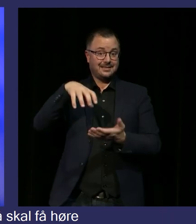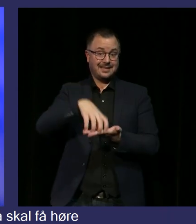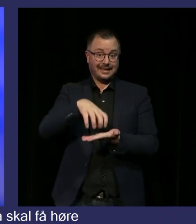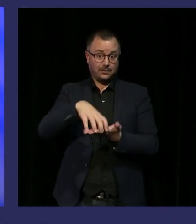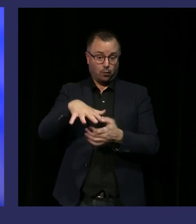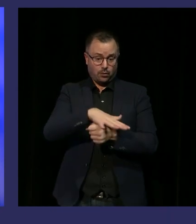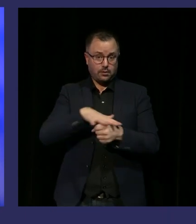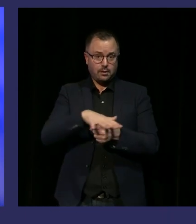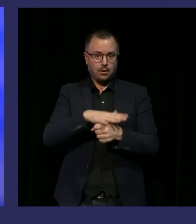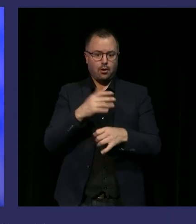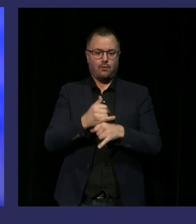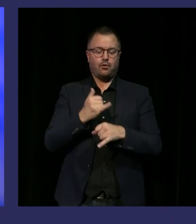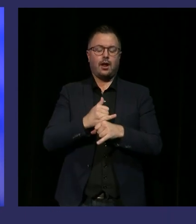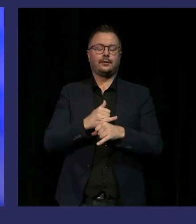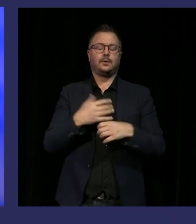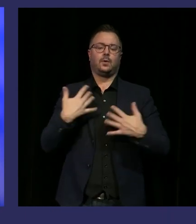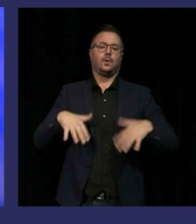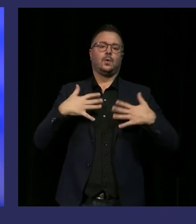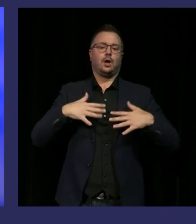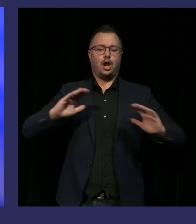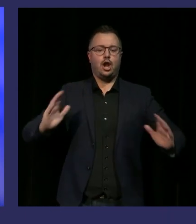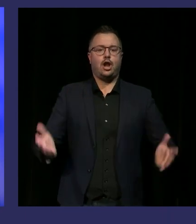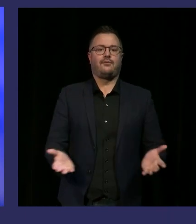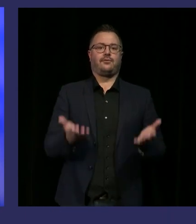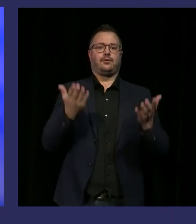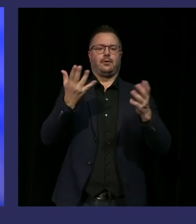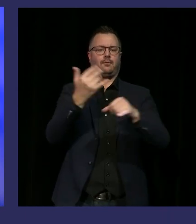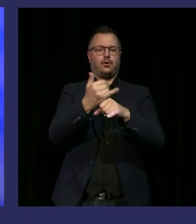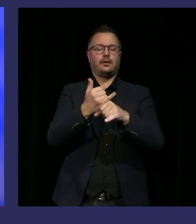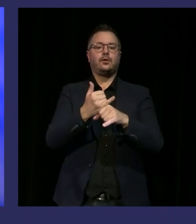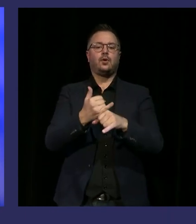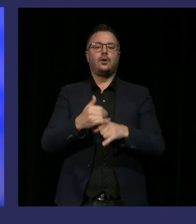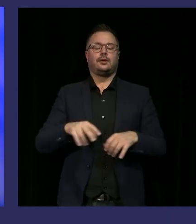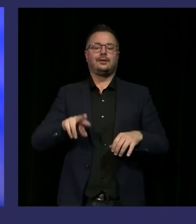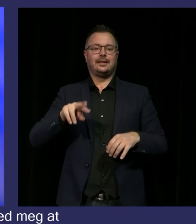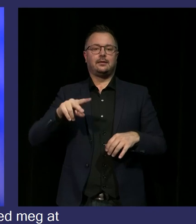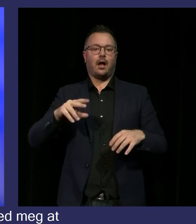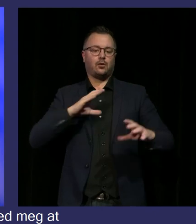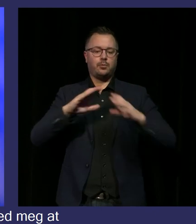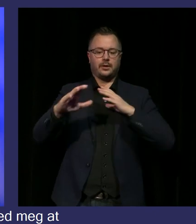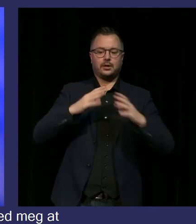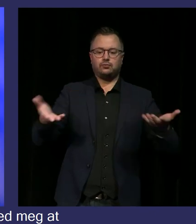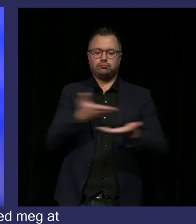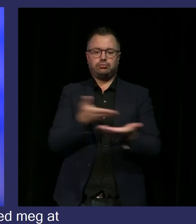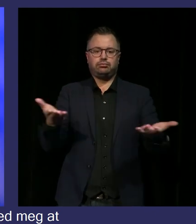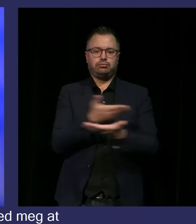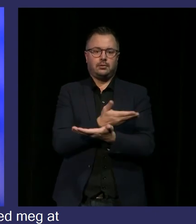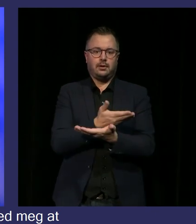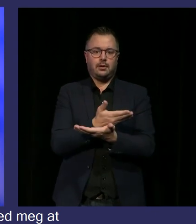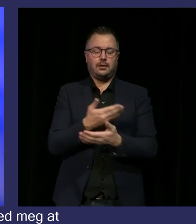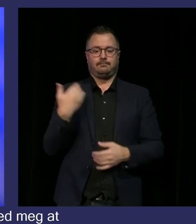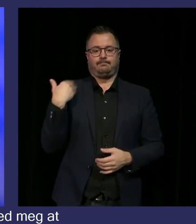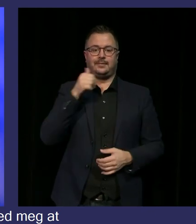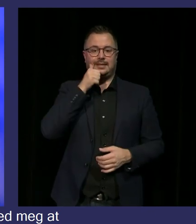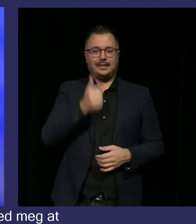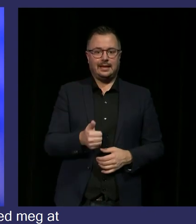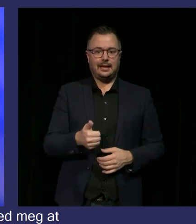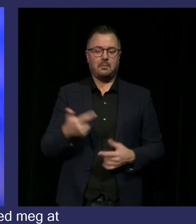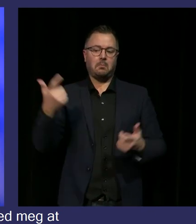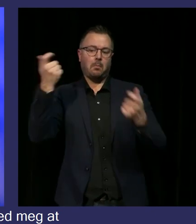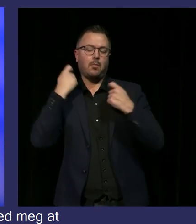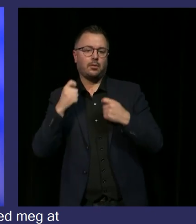har fått til et formidabelt løft med å få datasystemene til å snakke sammen. Og i dag tidlig på radio fikk jeg med at